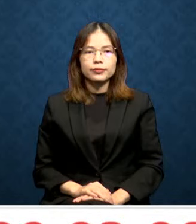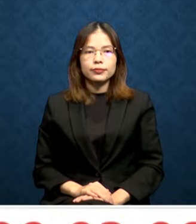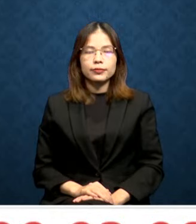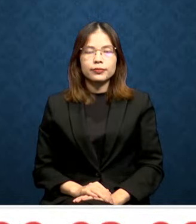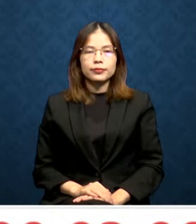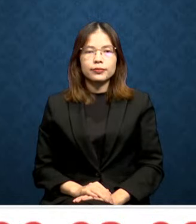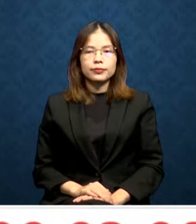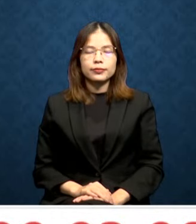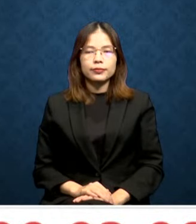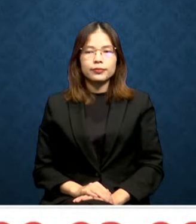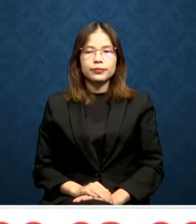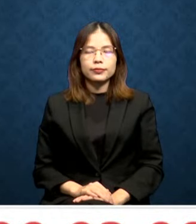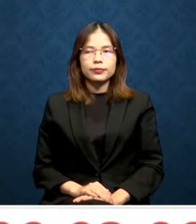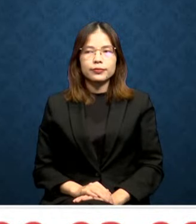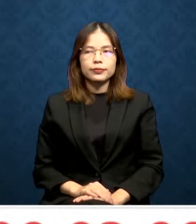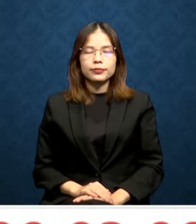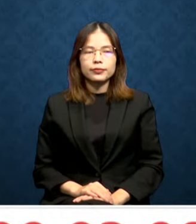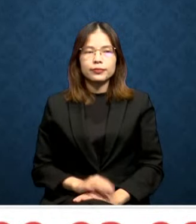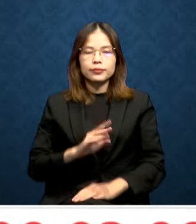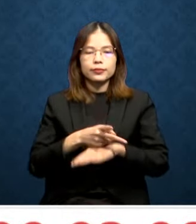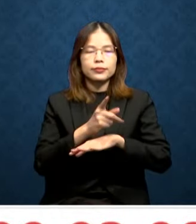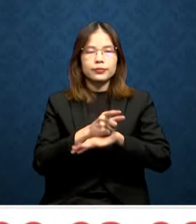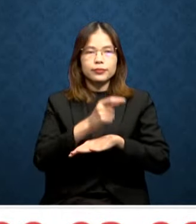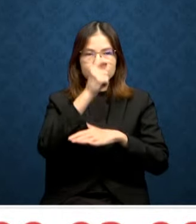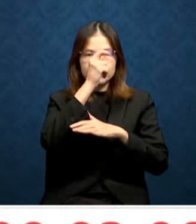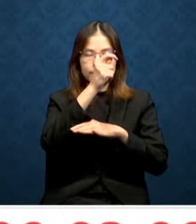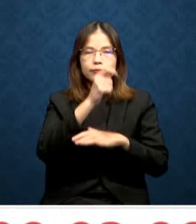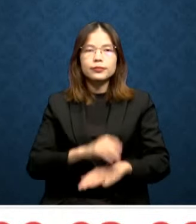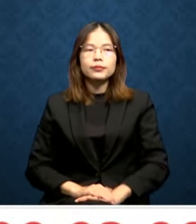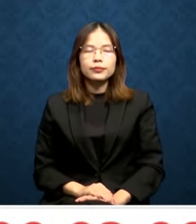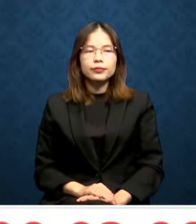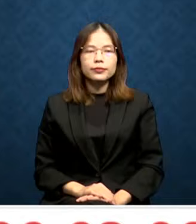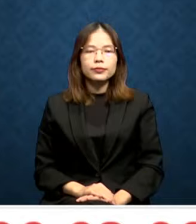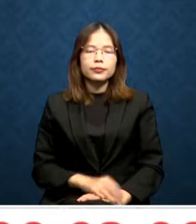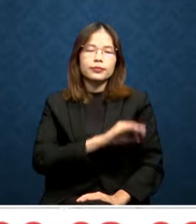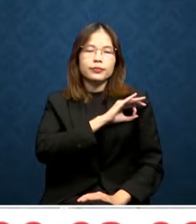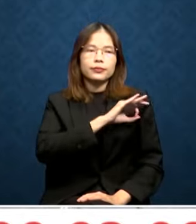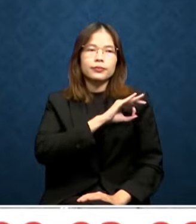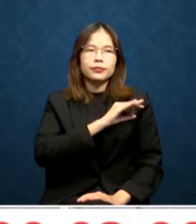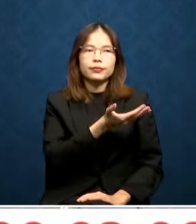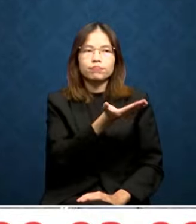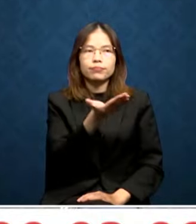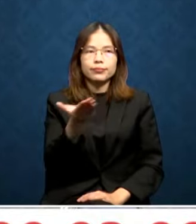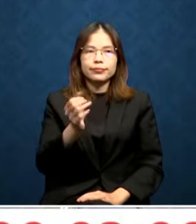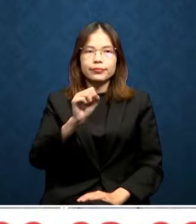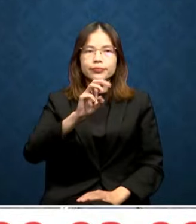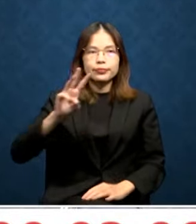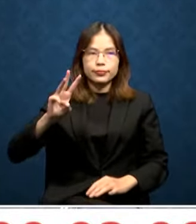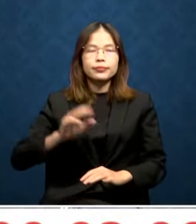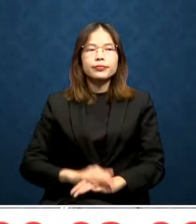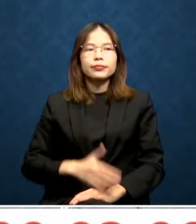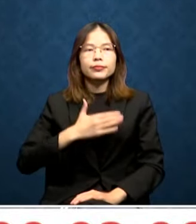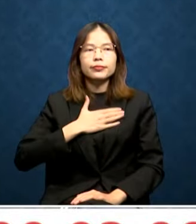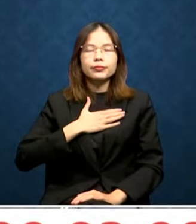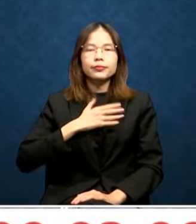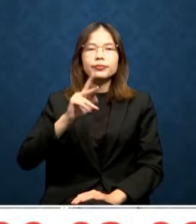ครับครับเ่อกราบเรียนท่านประธานที่เคารพและก็สมาชิกวุฒิสภาผู้เซงเกียรติทุกๆท่านครับผม